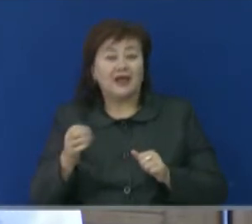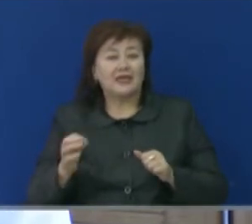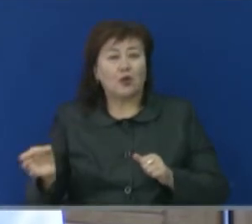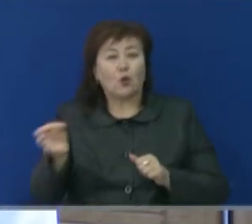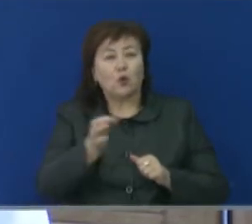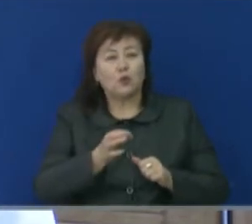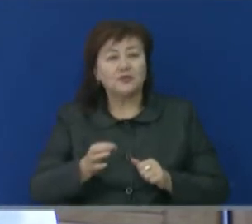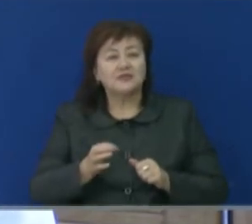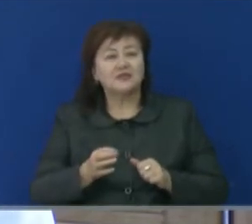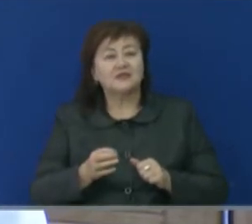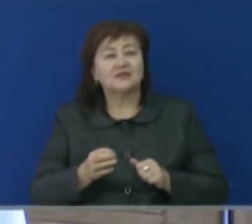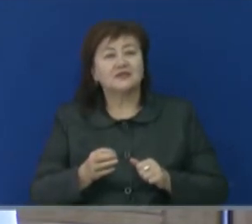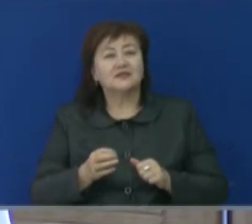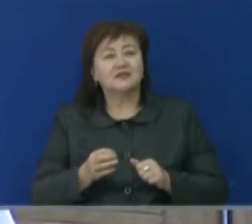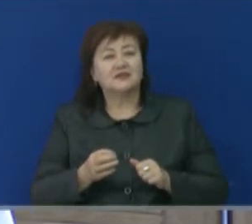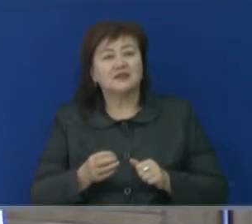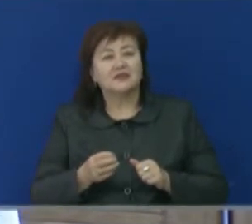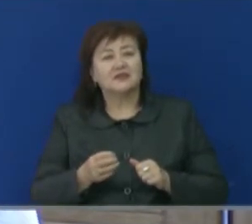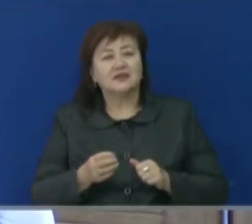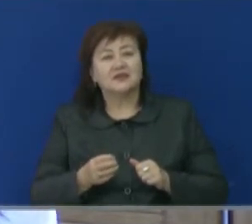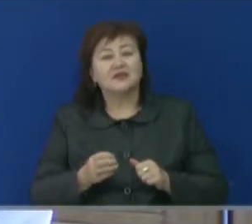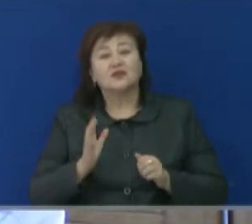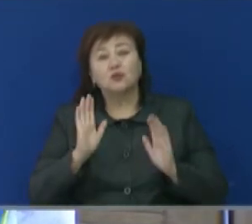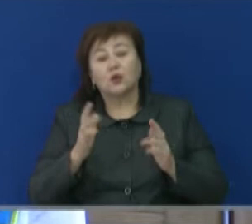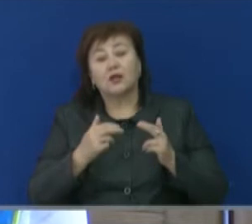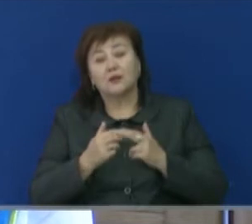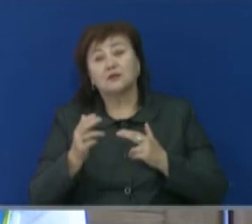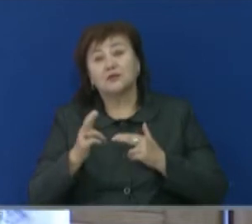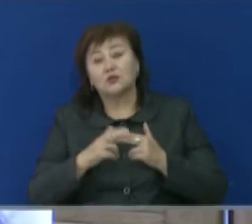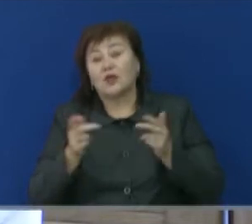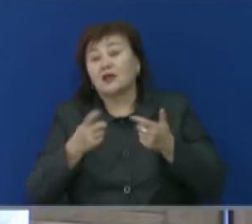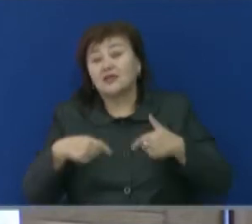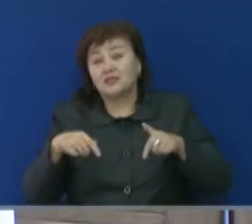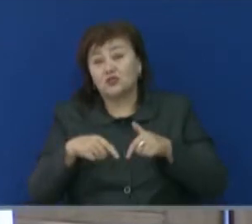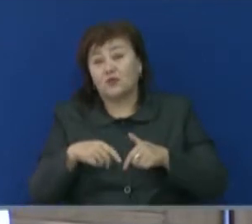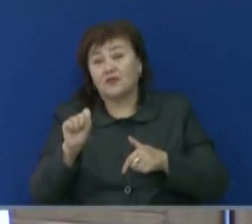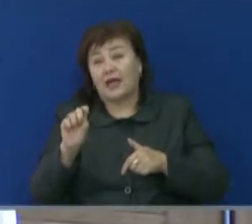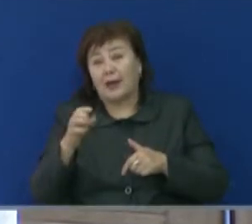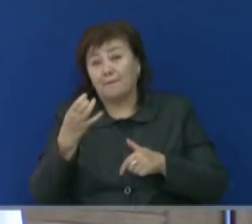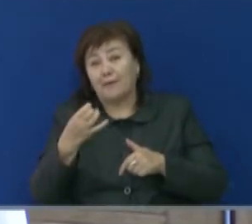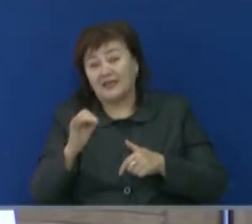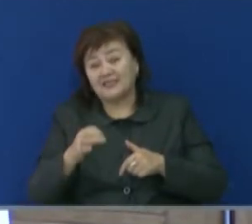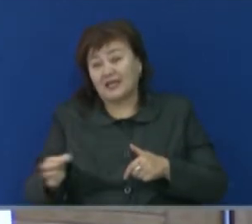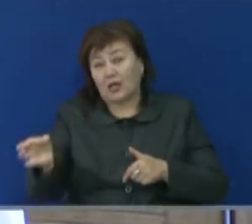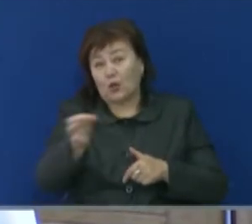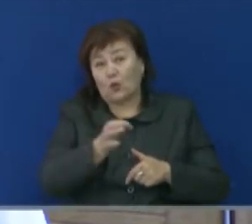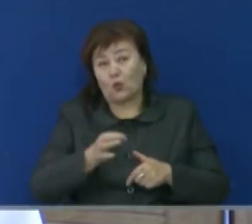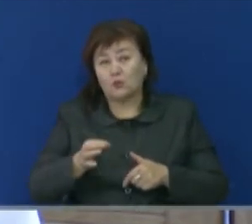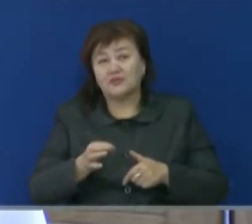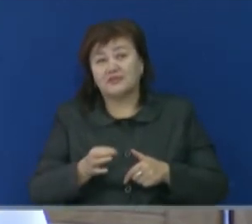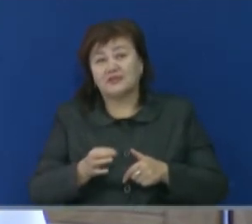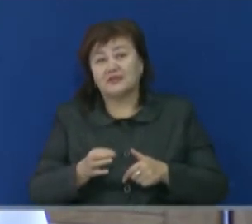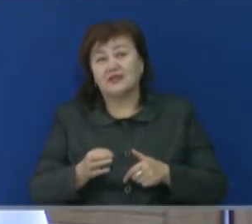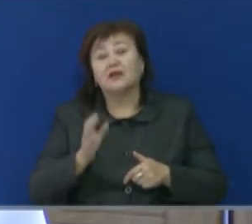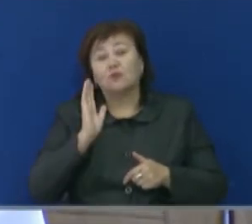өте маңызды. Себебі Абай облысы тек қана құрылды. Болашақта да Абай